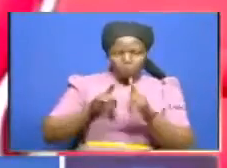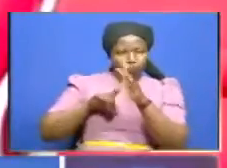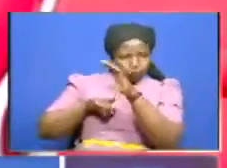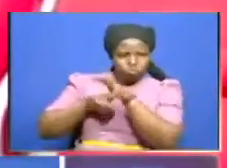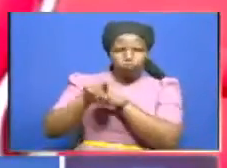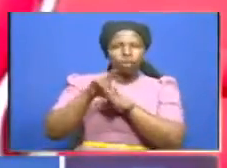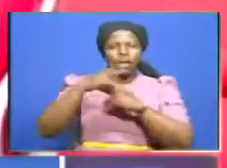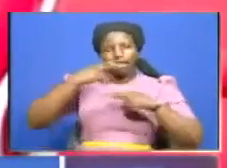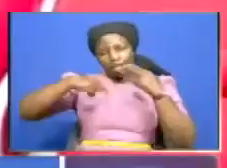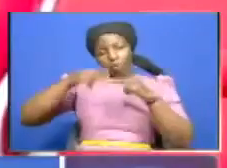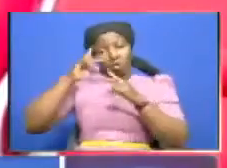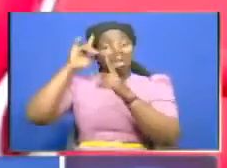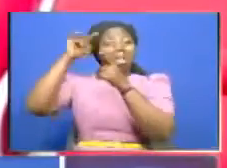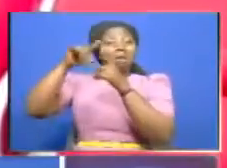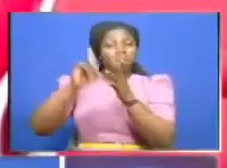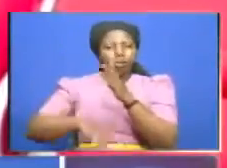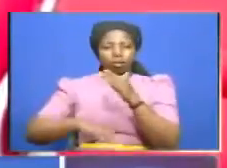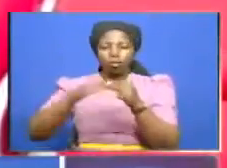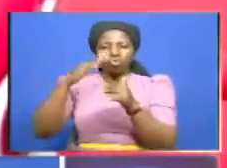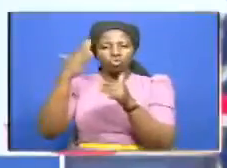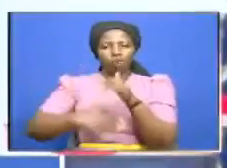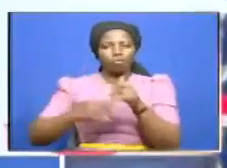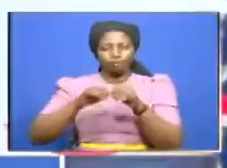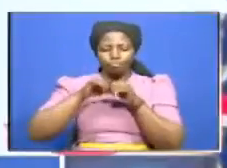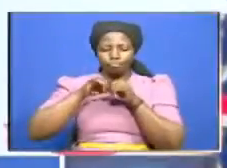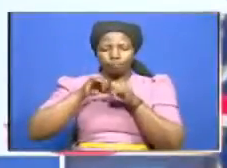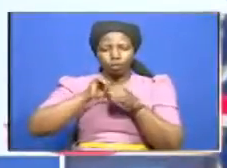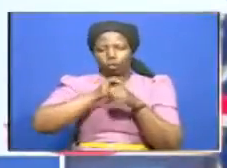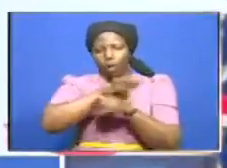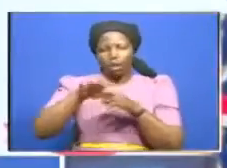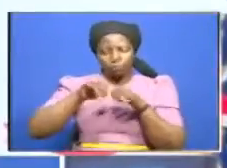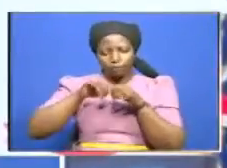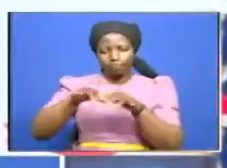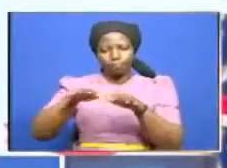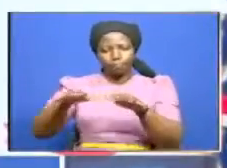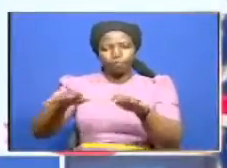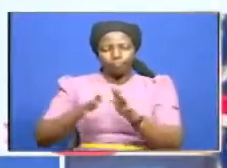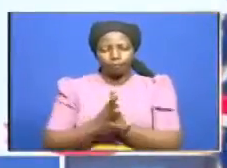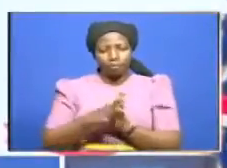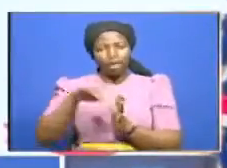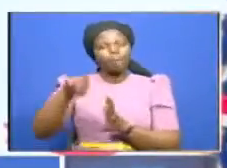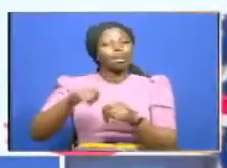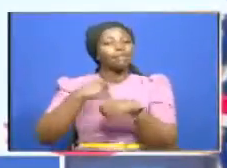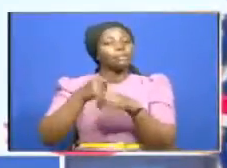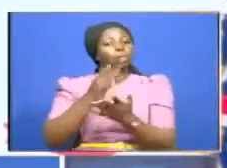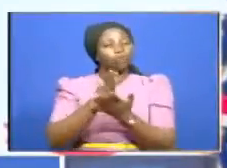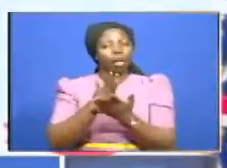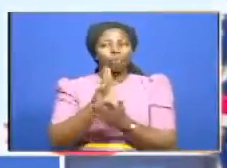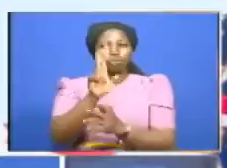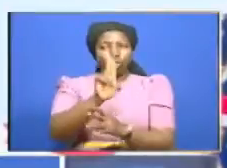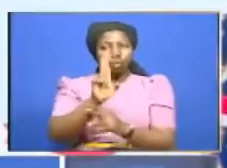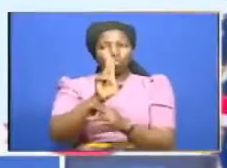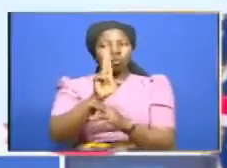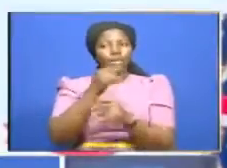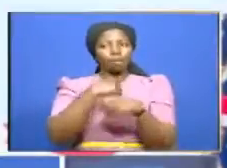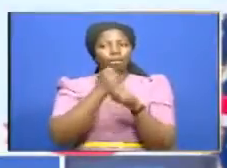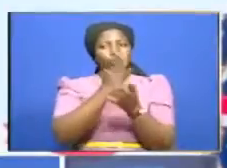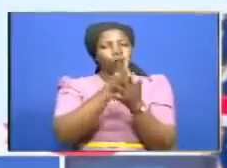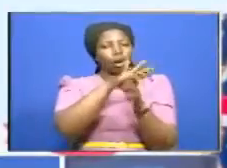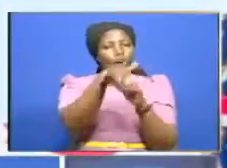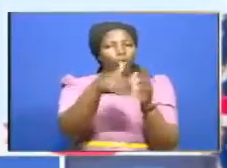kuzuia kuenea kwa virusi vya corona. To make sure that we maximize and ensure that all the